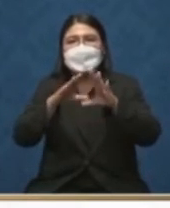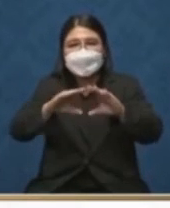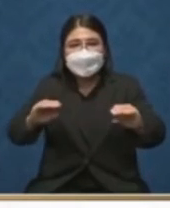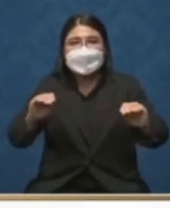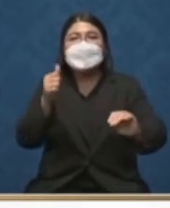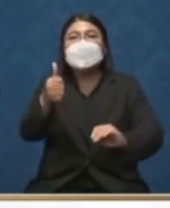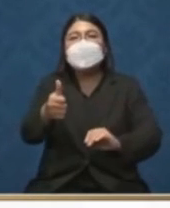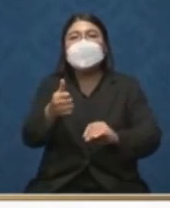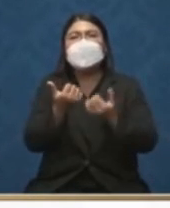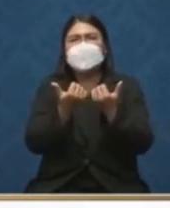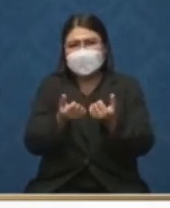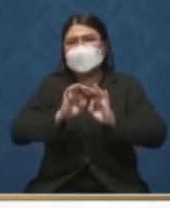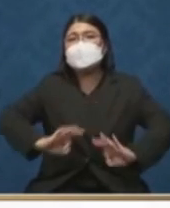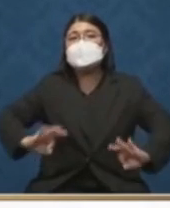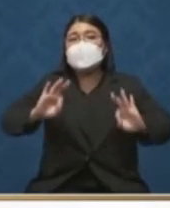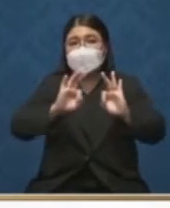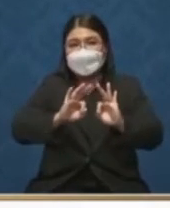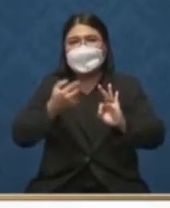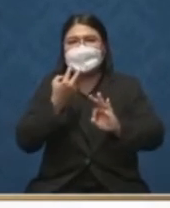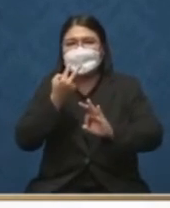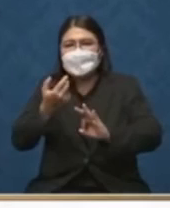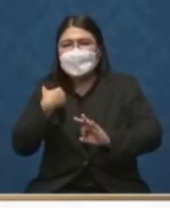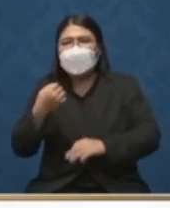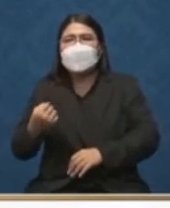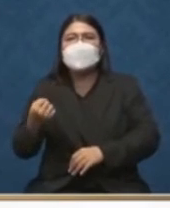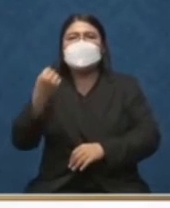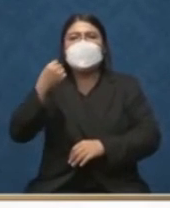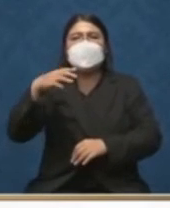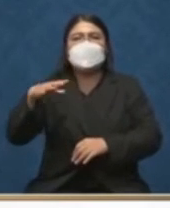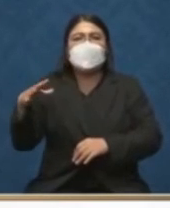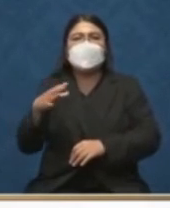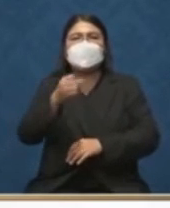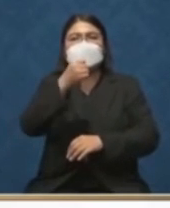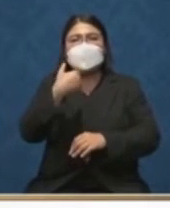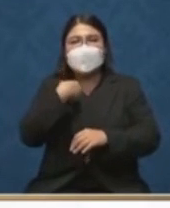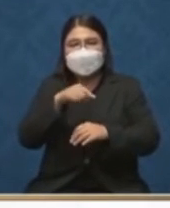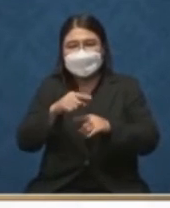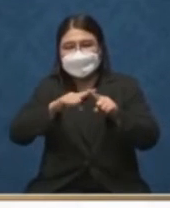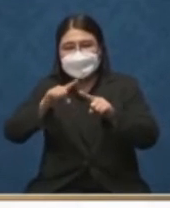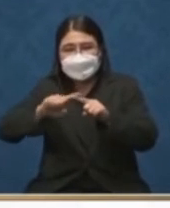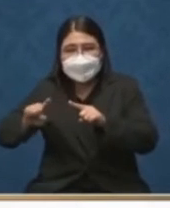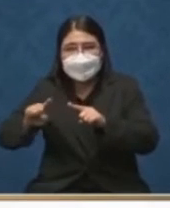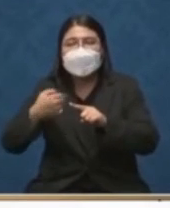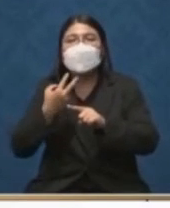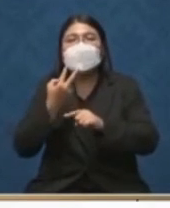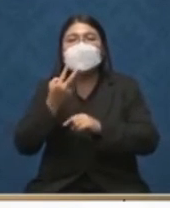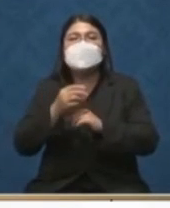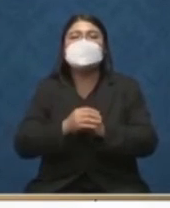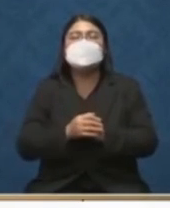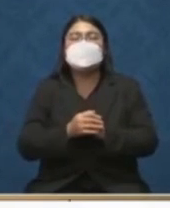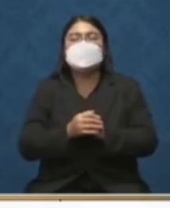ให้ปัญหาทางการเมืองถูกคลี่คลายไปได้สิ่งนี้ต่างหากที่มีความสำคั